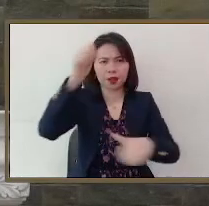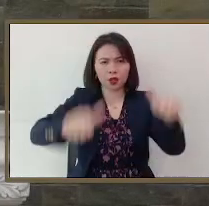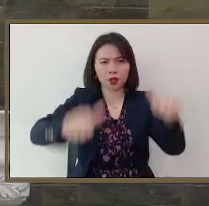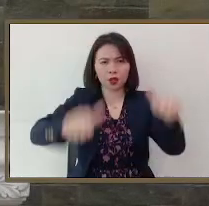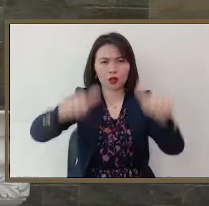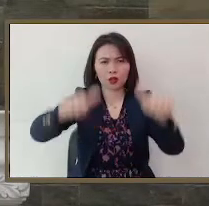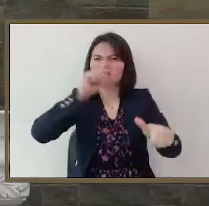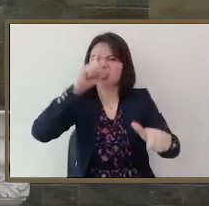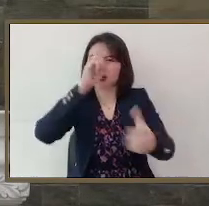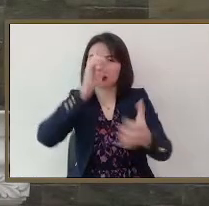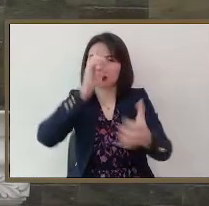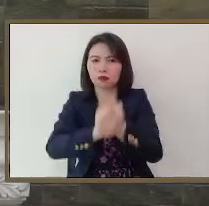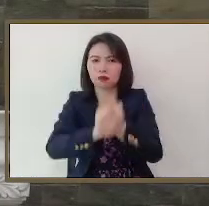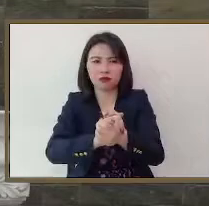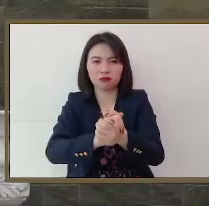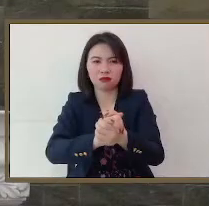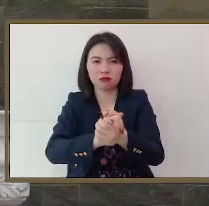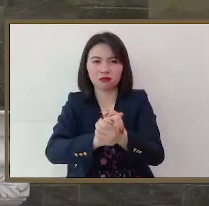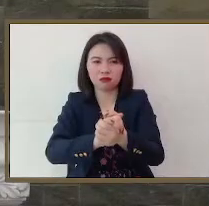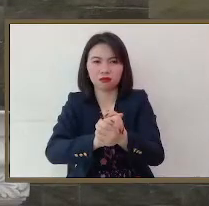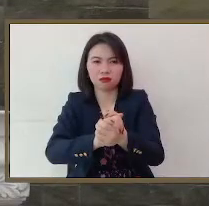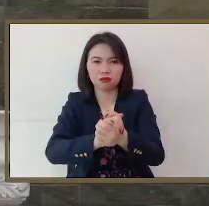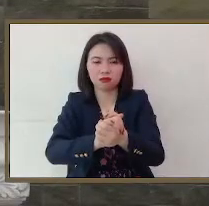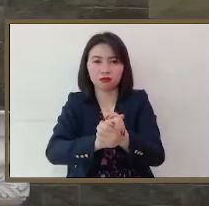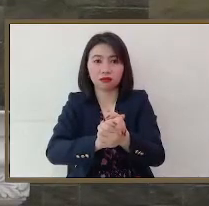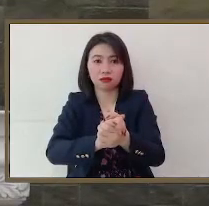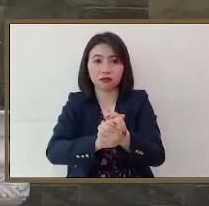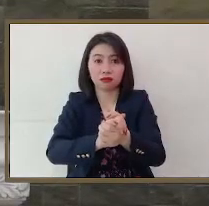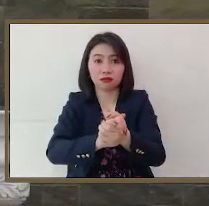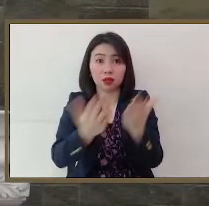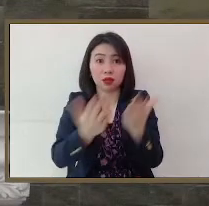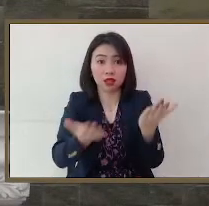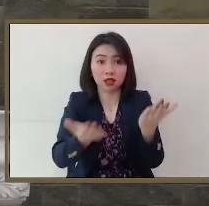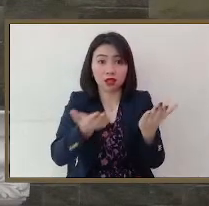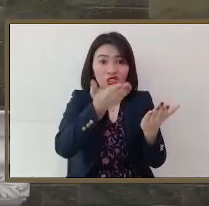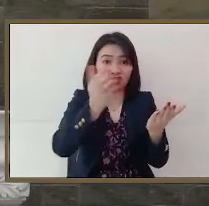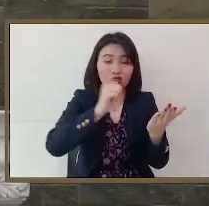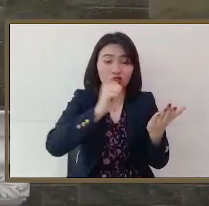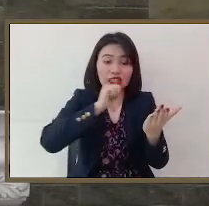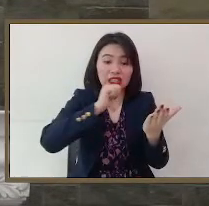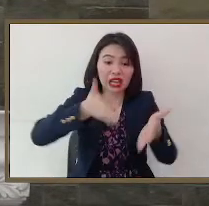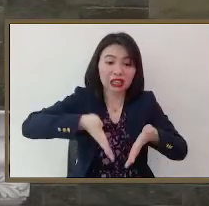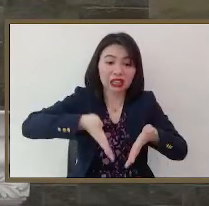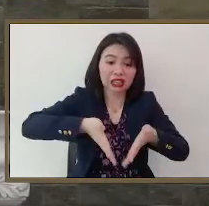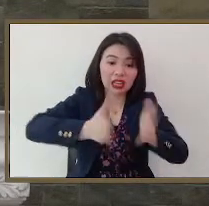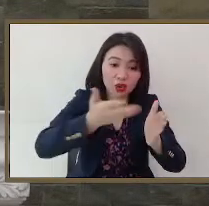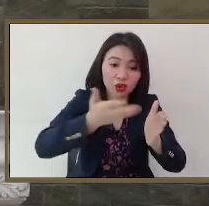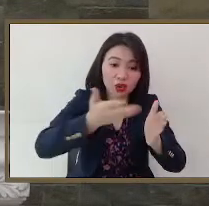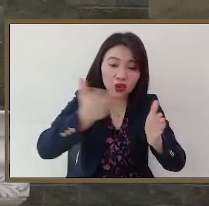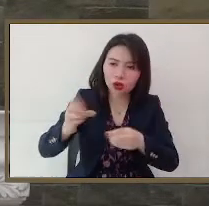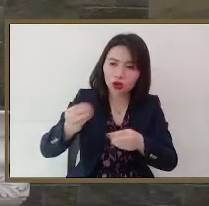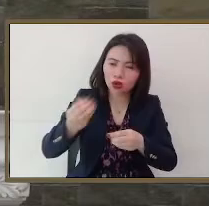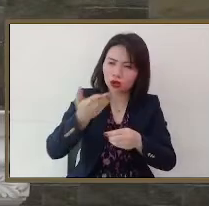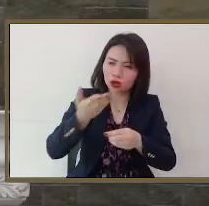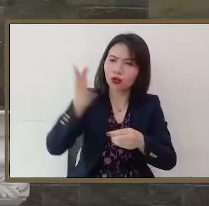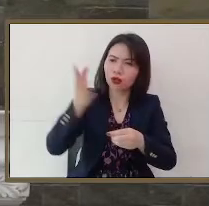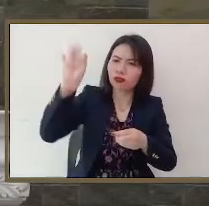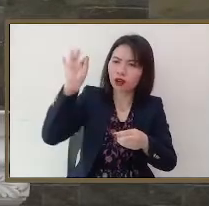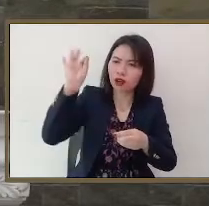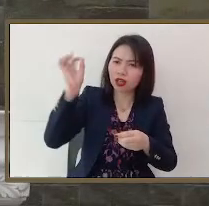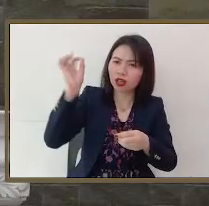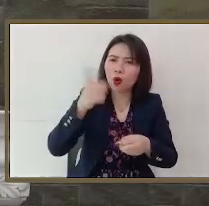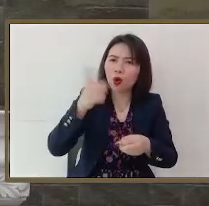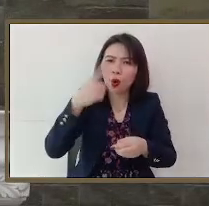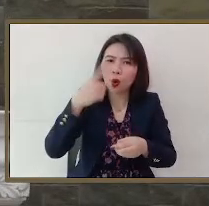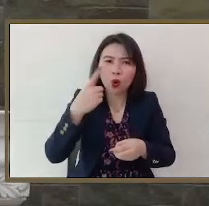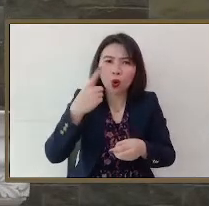I'll tell you what is next. You will now allow, ang gagawin mo, maghahanap ka ngayon na magsisympathize